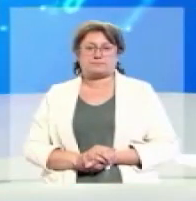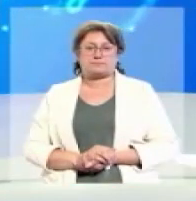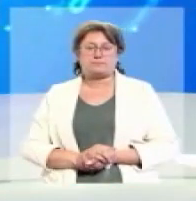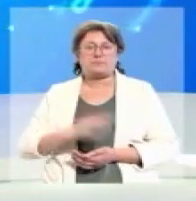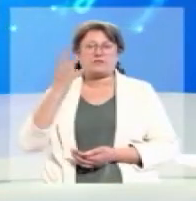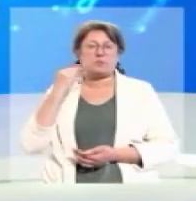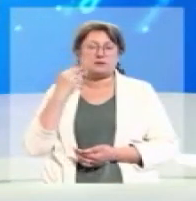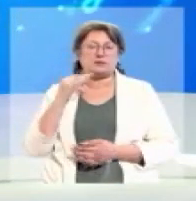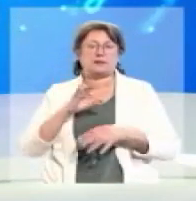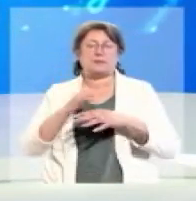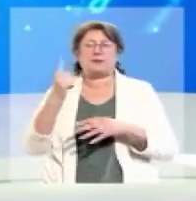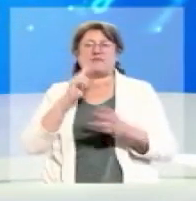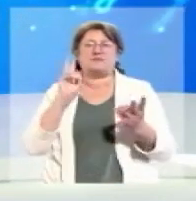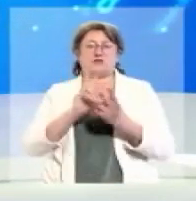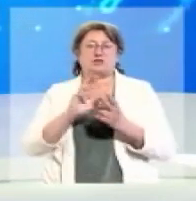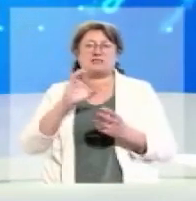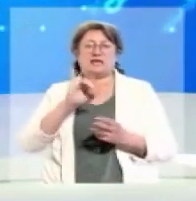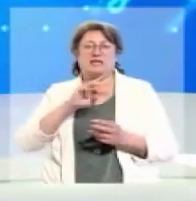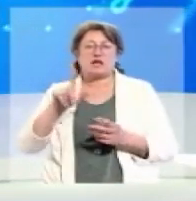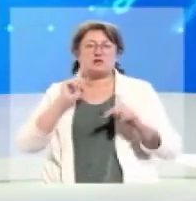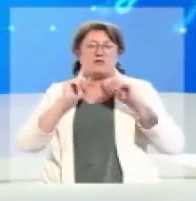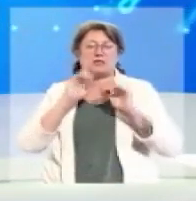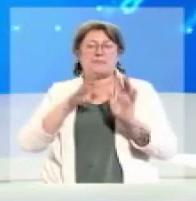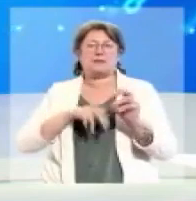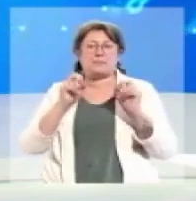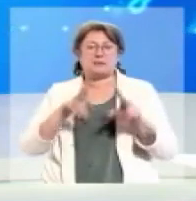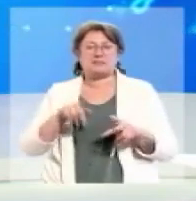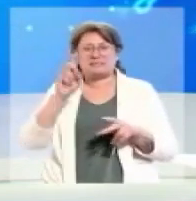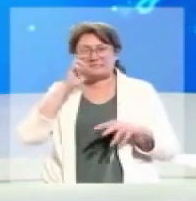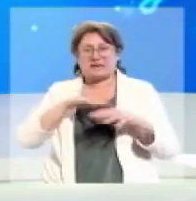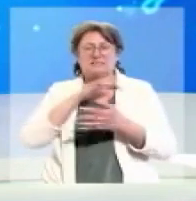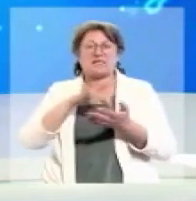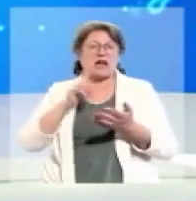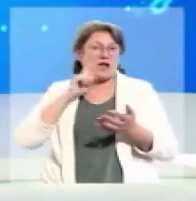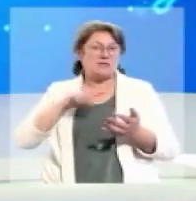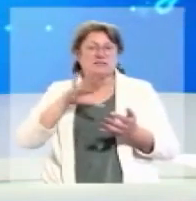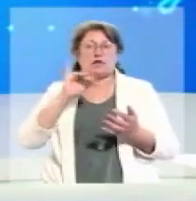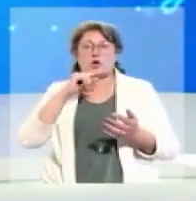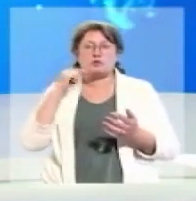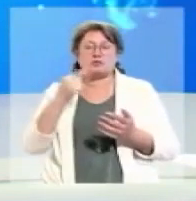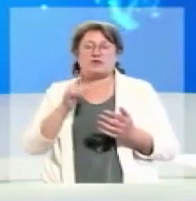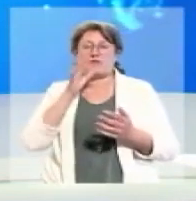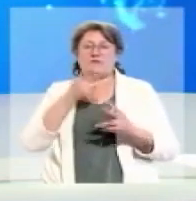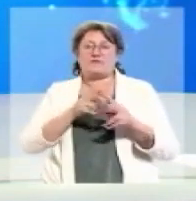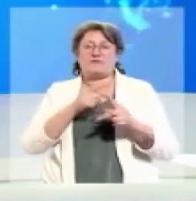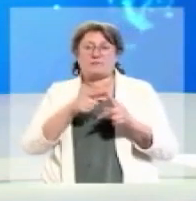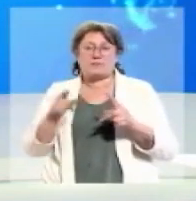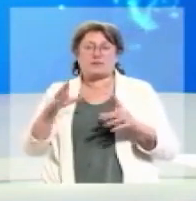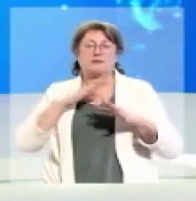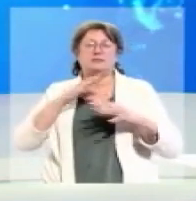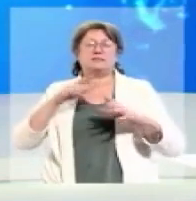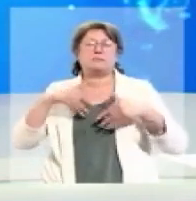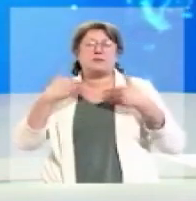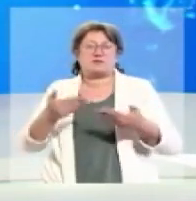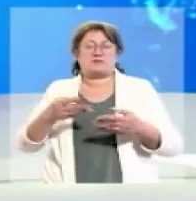В Алматы состоялась первая встреча секретарей Советов безопасности стран Центральной Азии и России, в ходе которой с приветственным